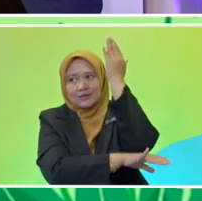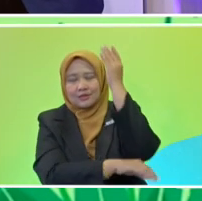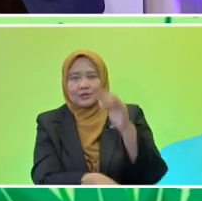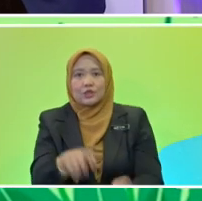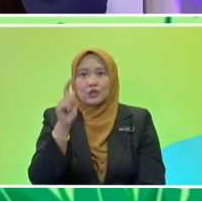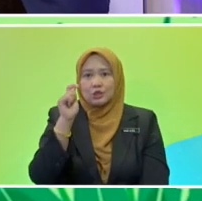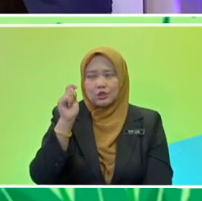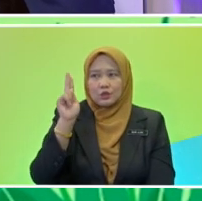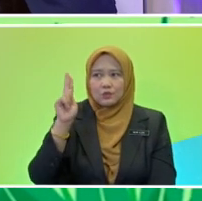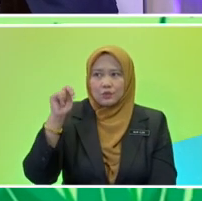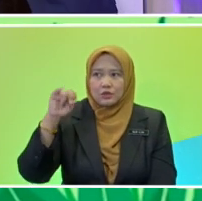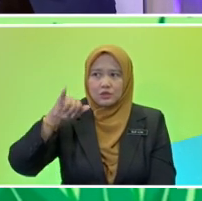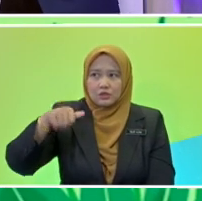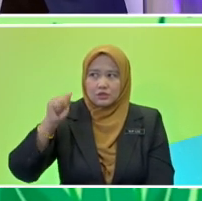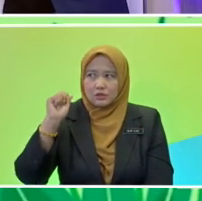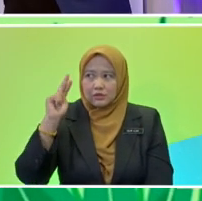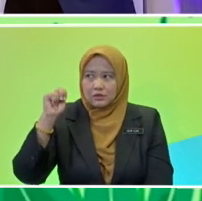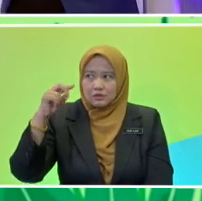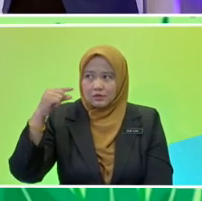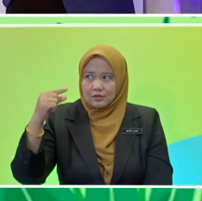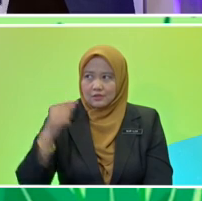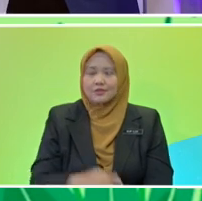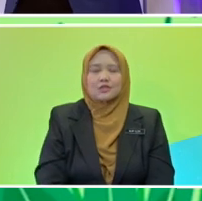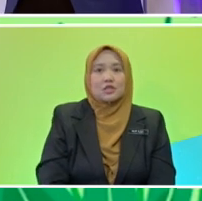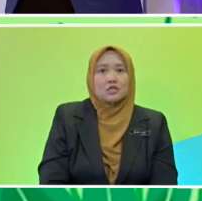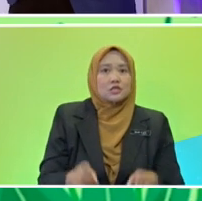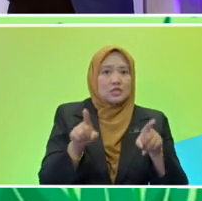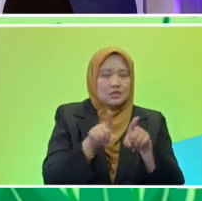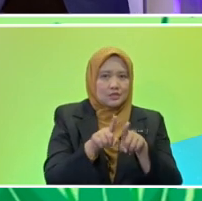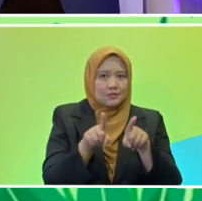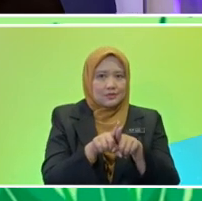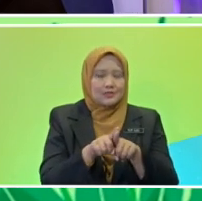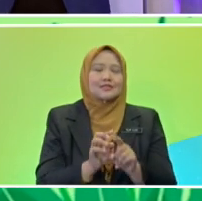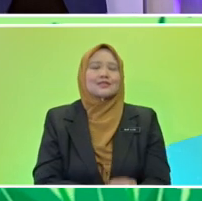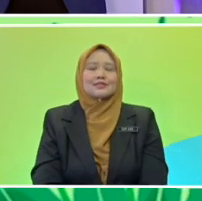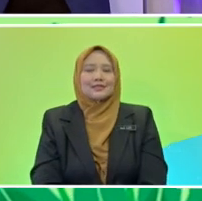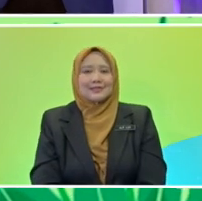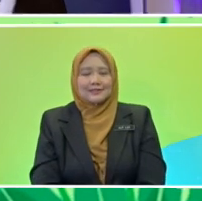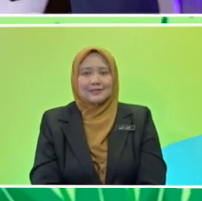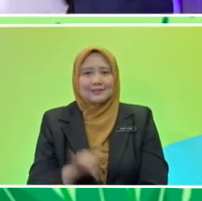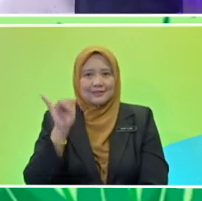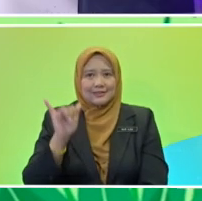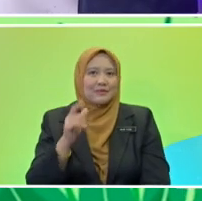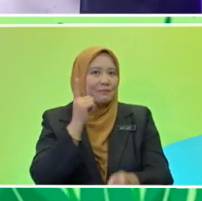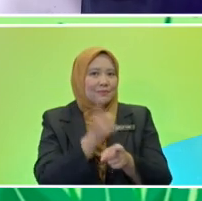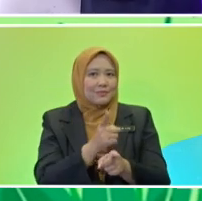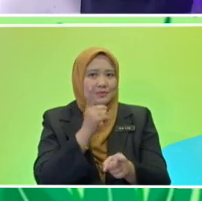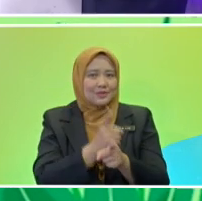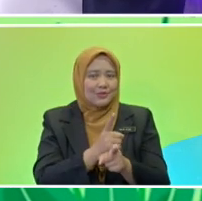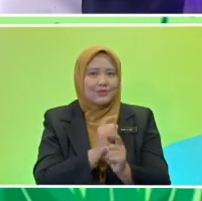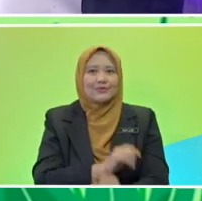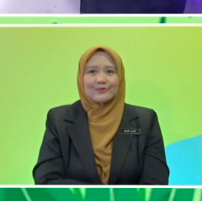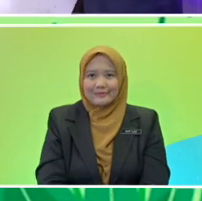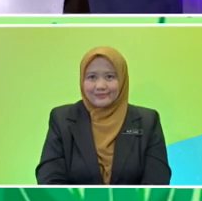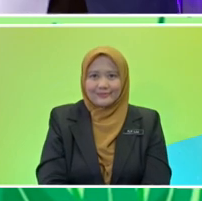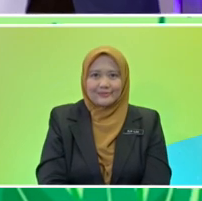ke dalam tanah satu yang padu yang padat yang panjang itu betul akan tunjang tepat sekali satu lagi